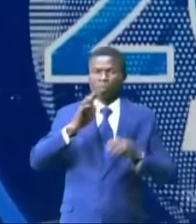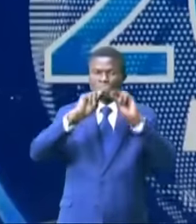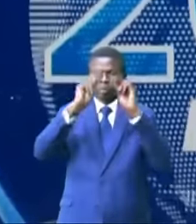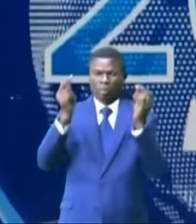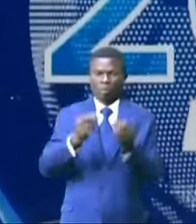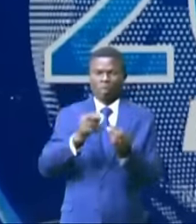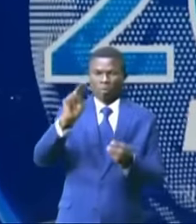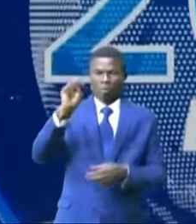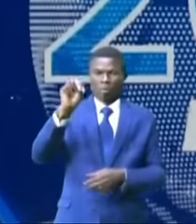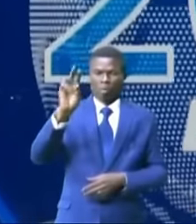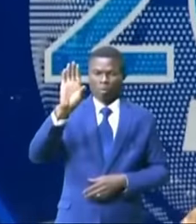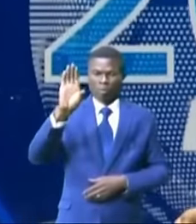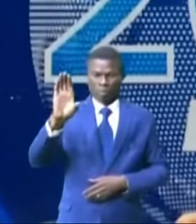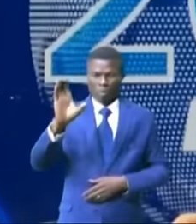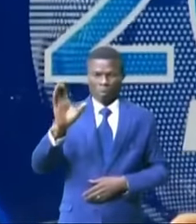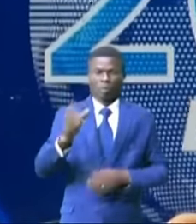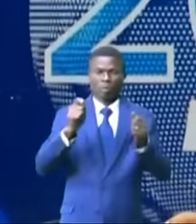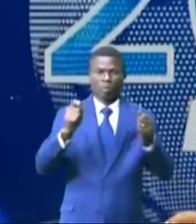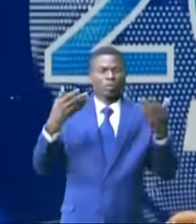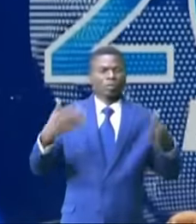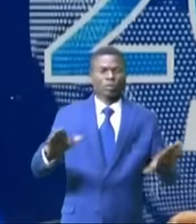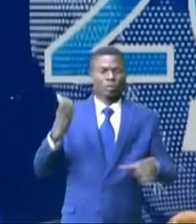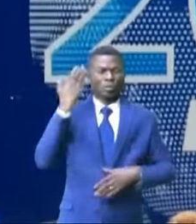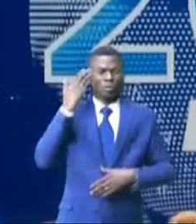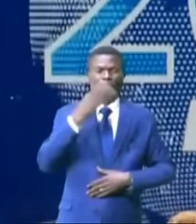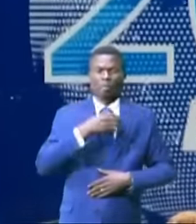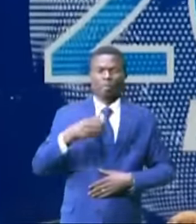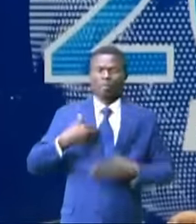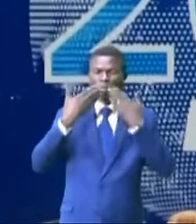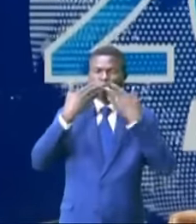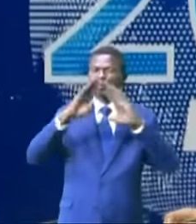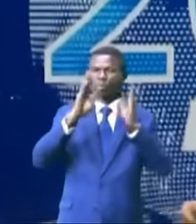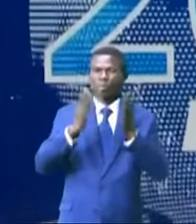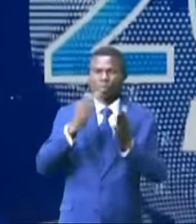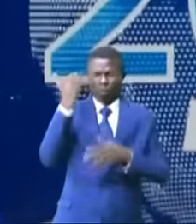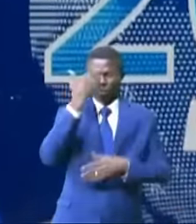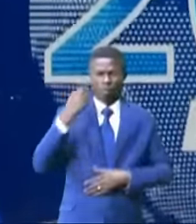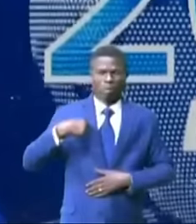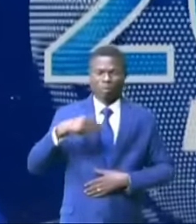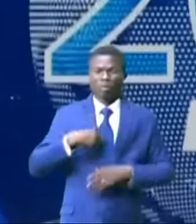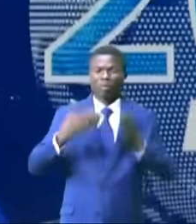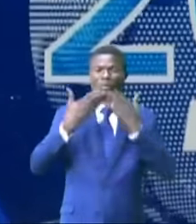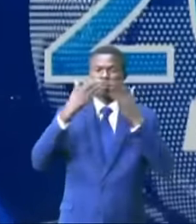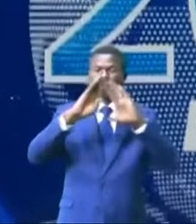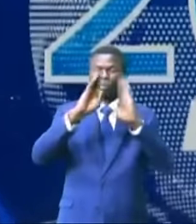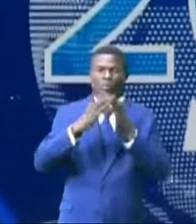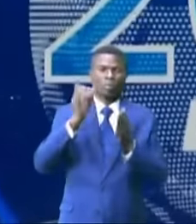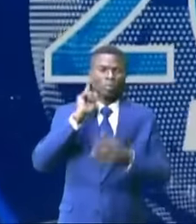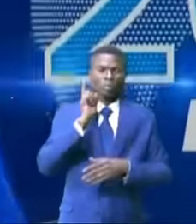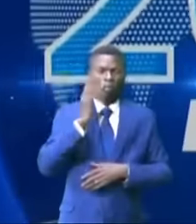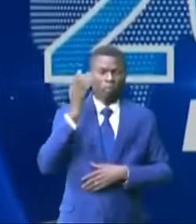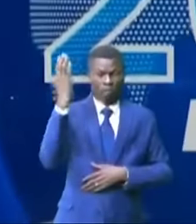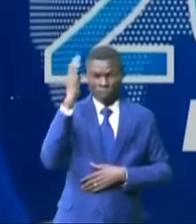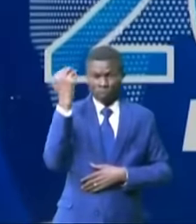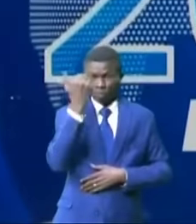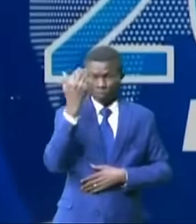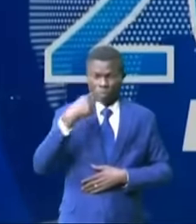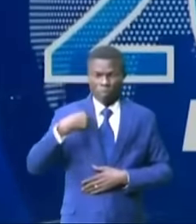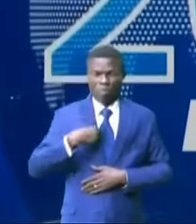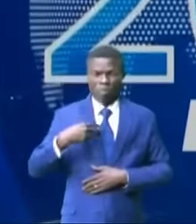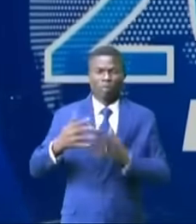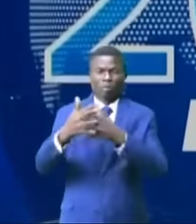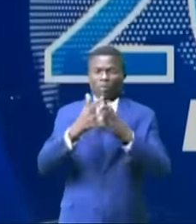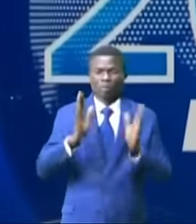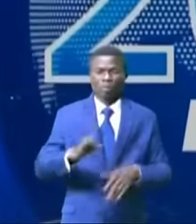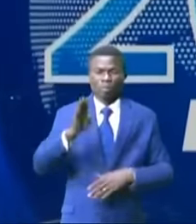l'USN. Fin de ce journal, mesdames et messieurs, merci de l'avoir suivi. Merci à vous qui nous suivez à Bruxelles, en Belgique et partout